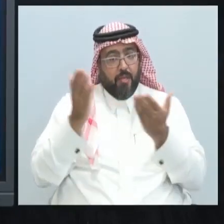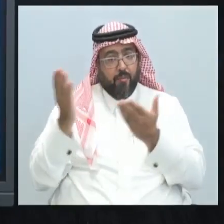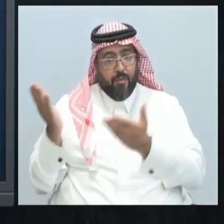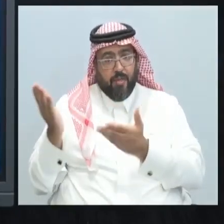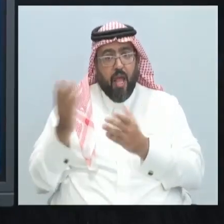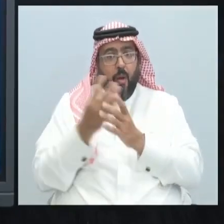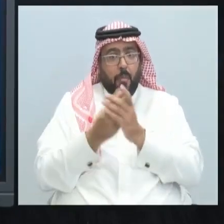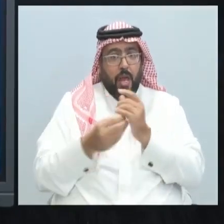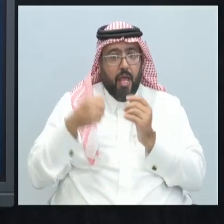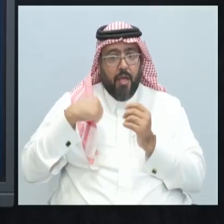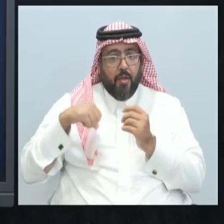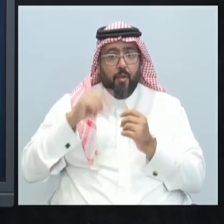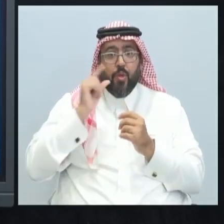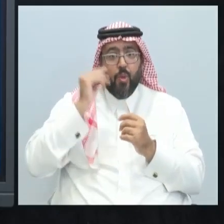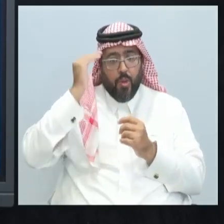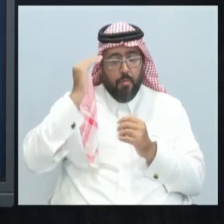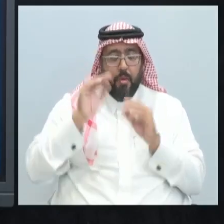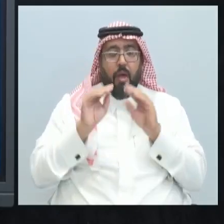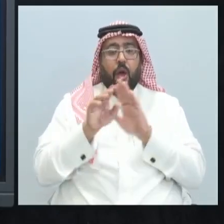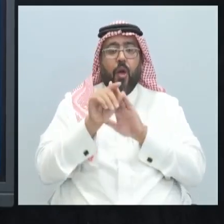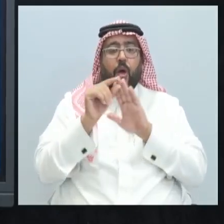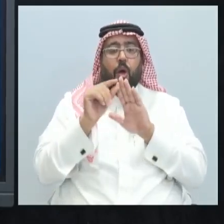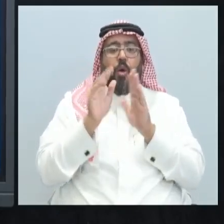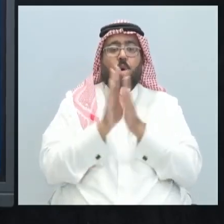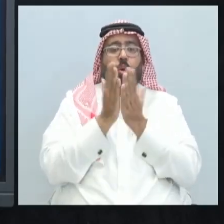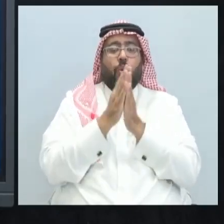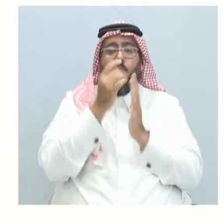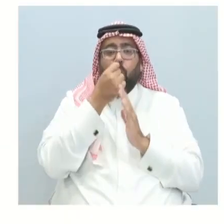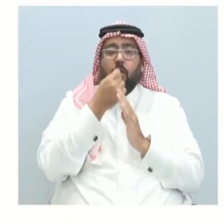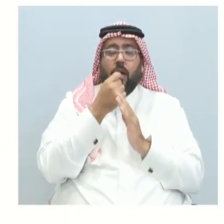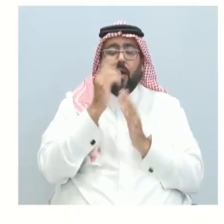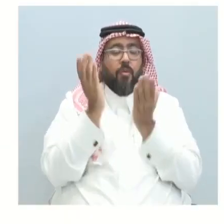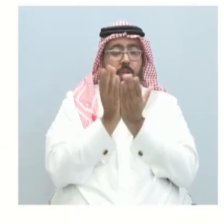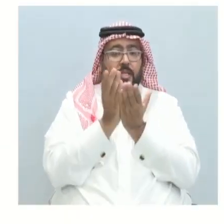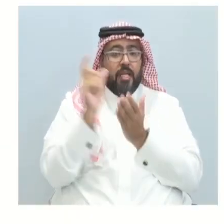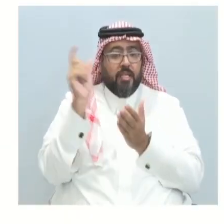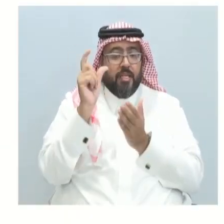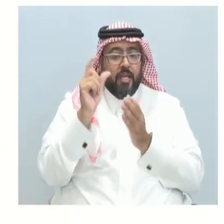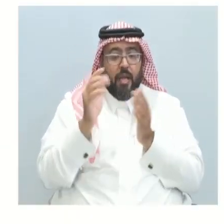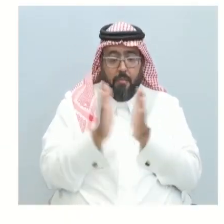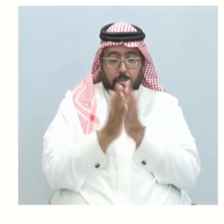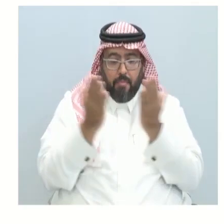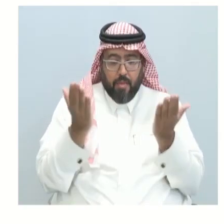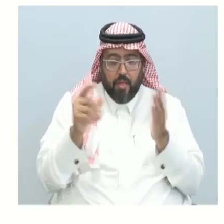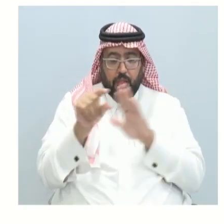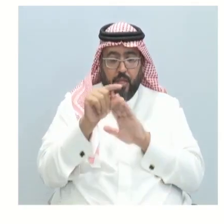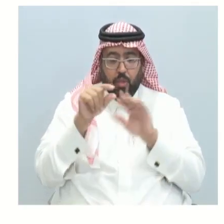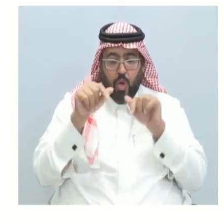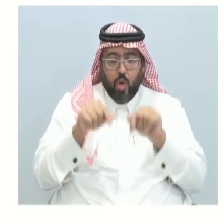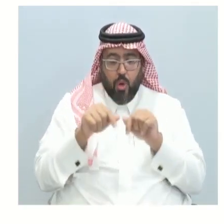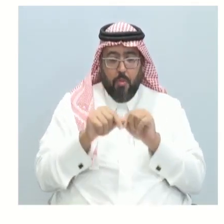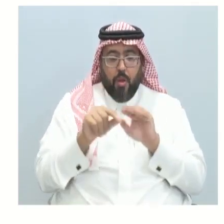الله ابنائي وبناتي الطلاب في ماده القران الكريم والدراسات الاسلاميه وبين يدينا درسنا في هذا